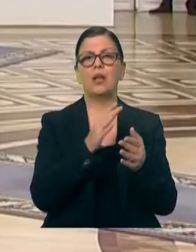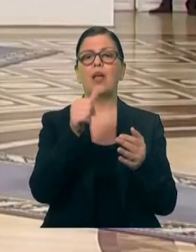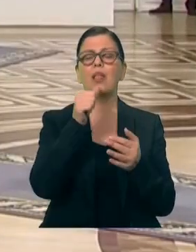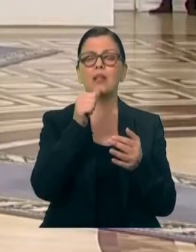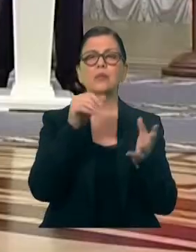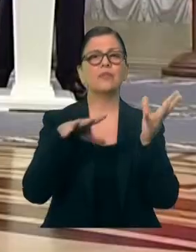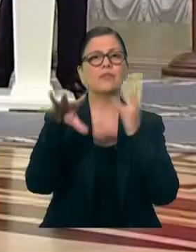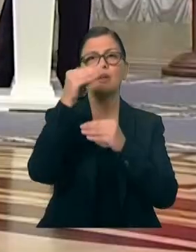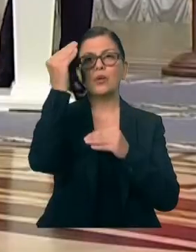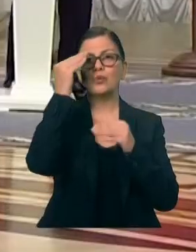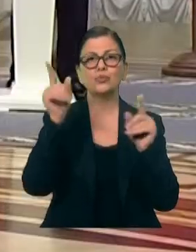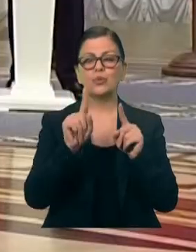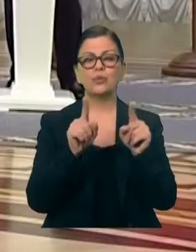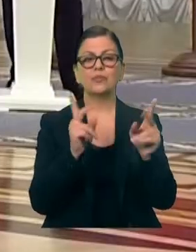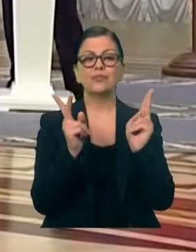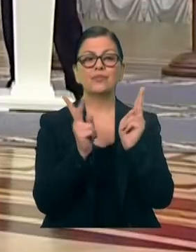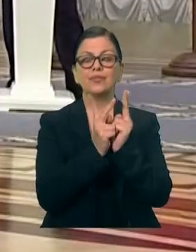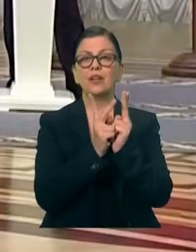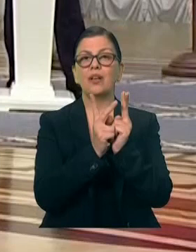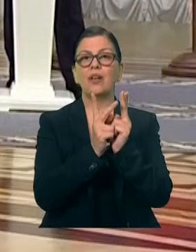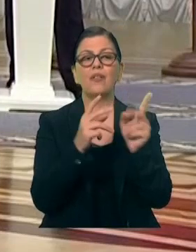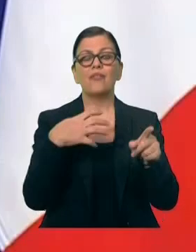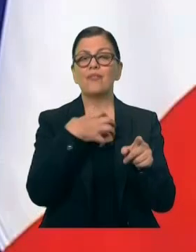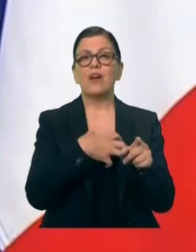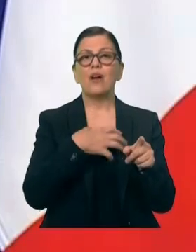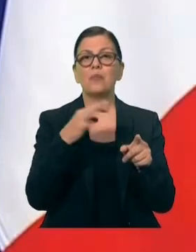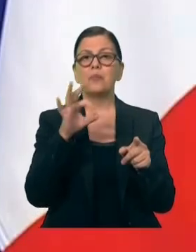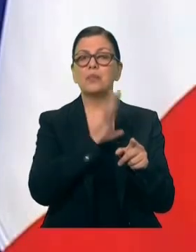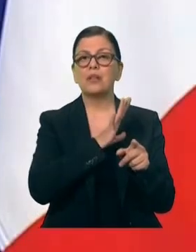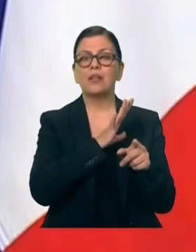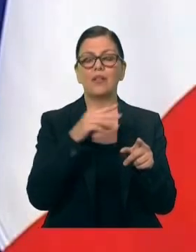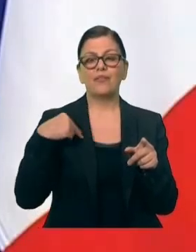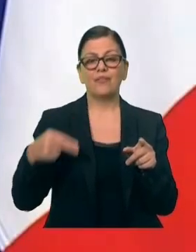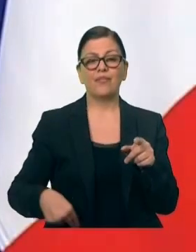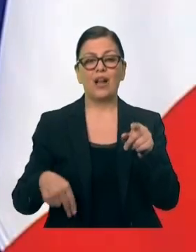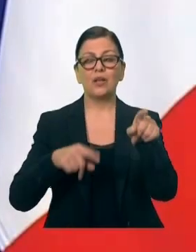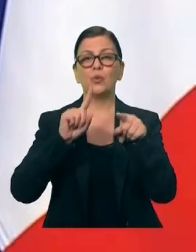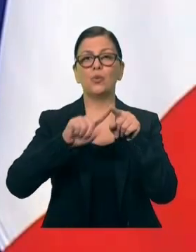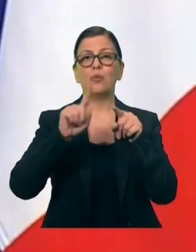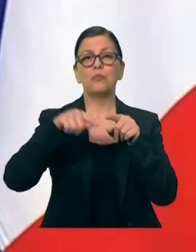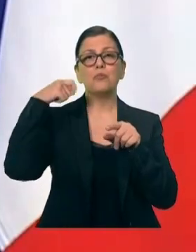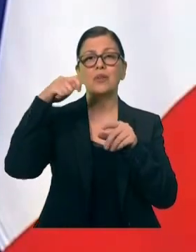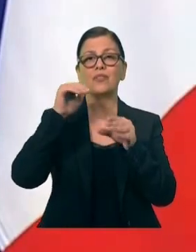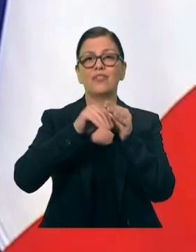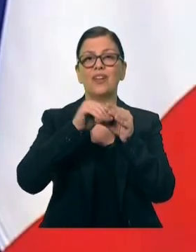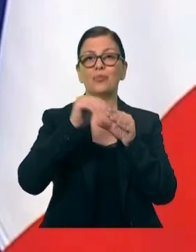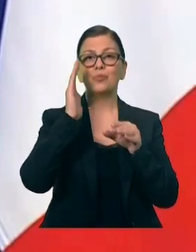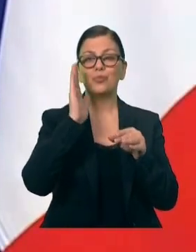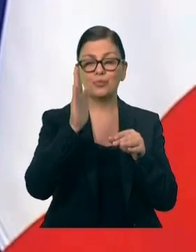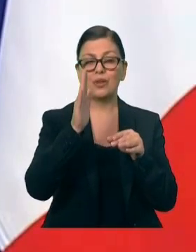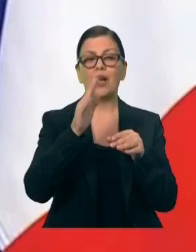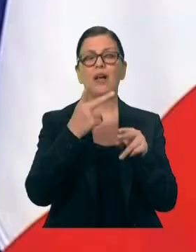hesab edir ki, görüşün baş tutmasına əsas təkan verən məqam Fransada keçiriləcək prezident seçkiləri olub. Belə ki, Emmanuel